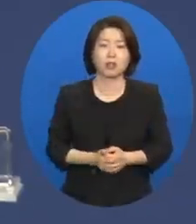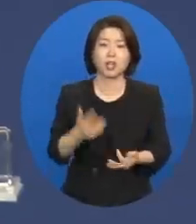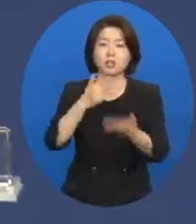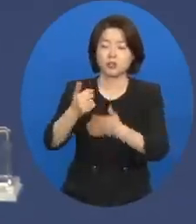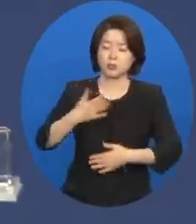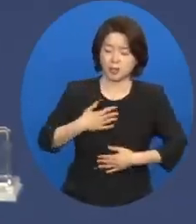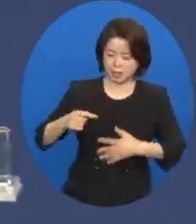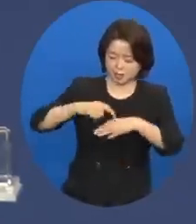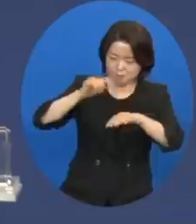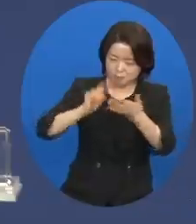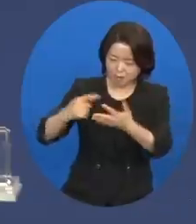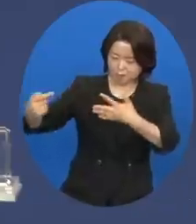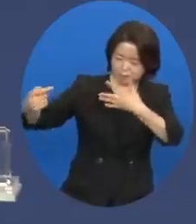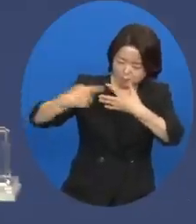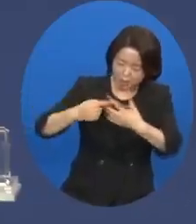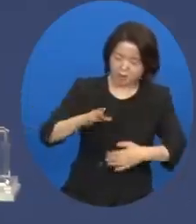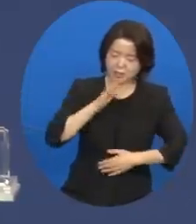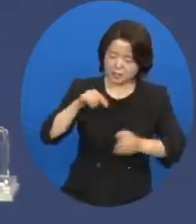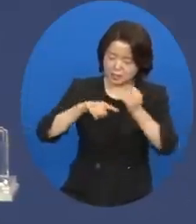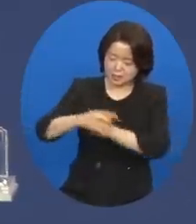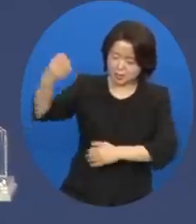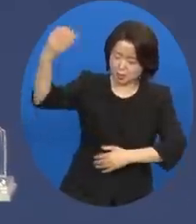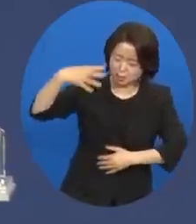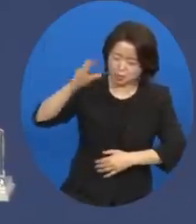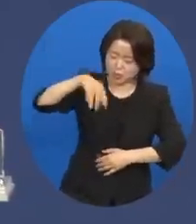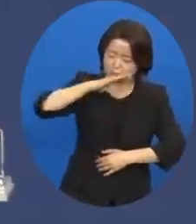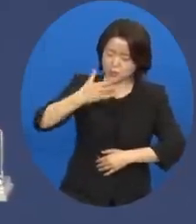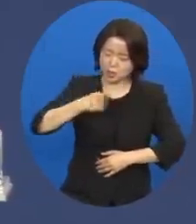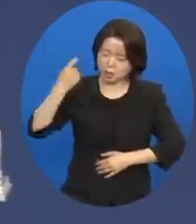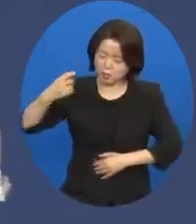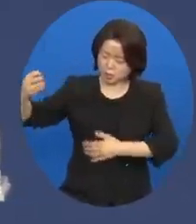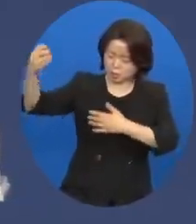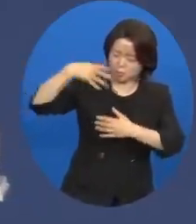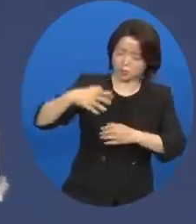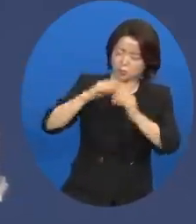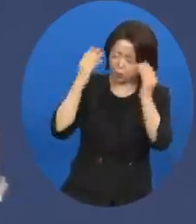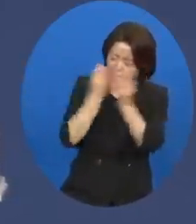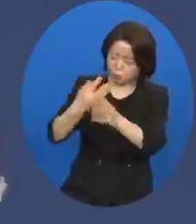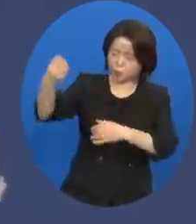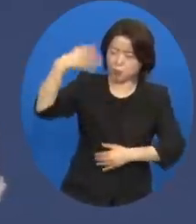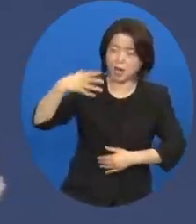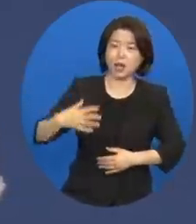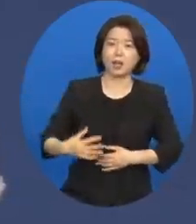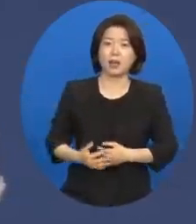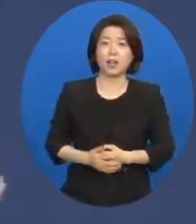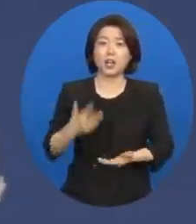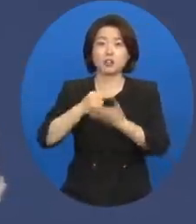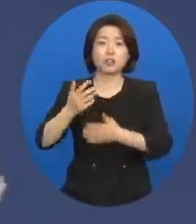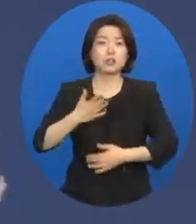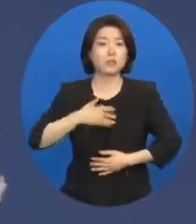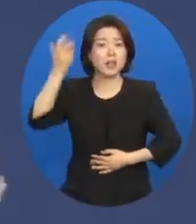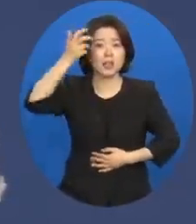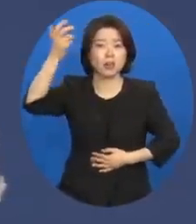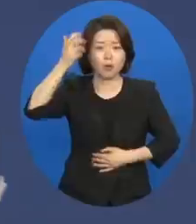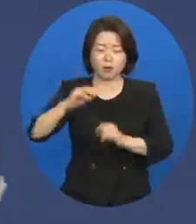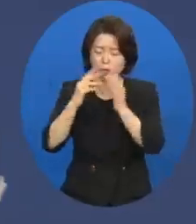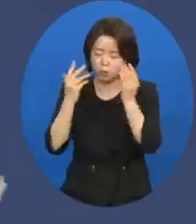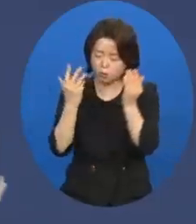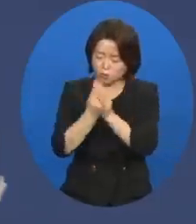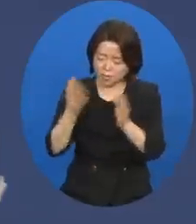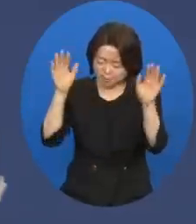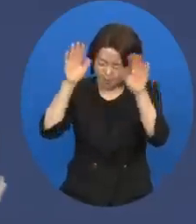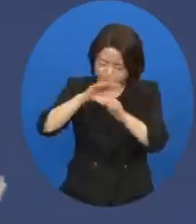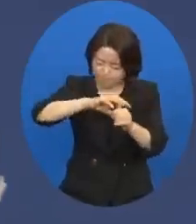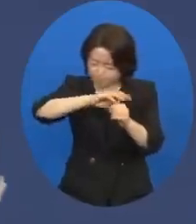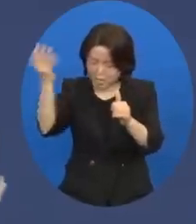내 마음을 진리의 빛으로, 십자가 복음의 빛으로 온전히 비춰주셔서 이제 주님 내 영혼에 완전히 어둠을